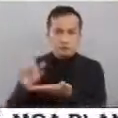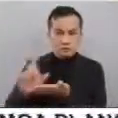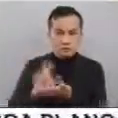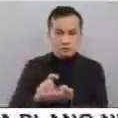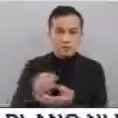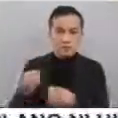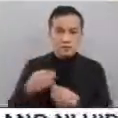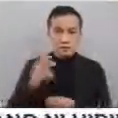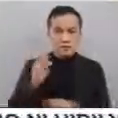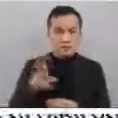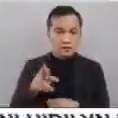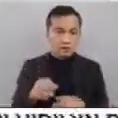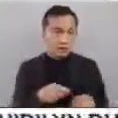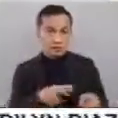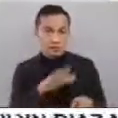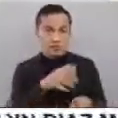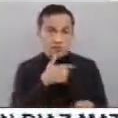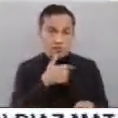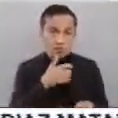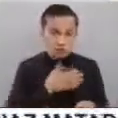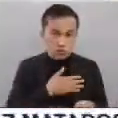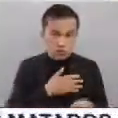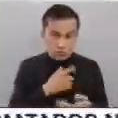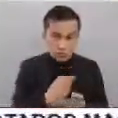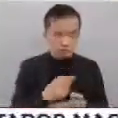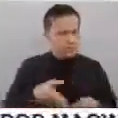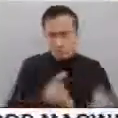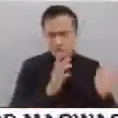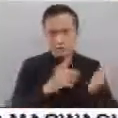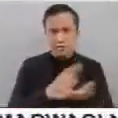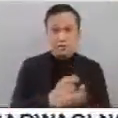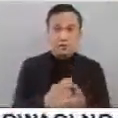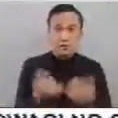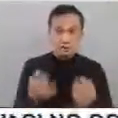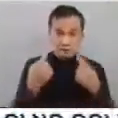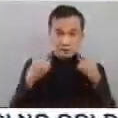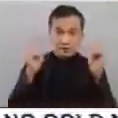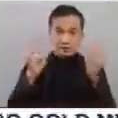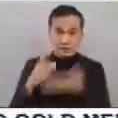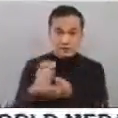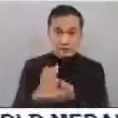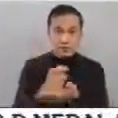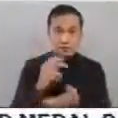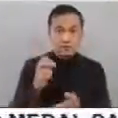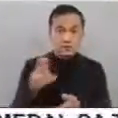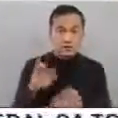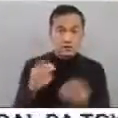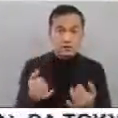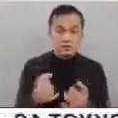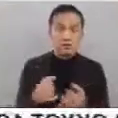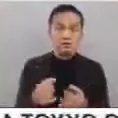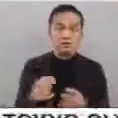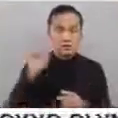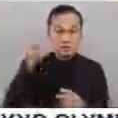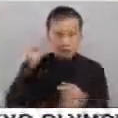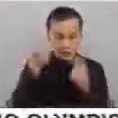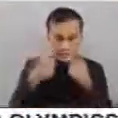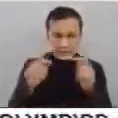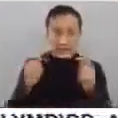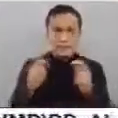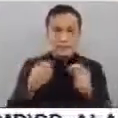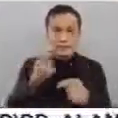City. Paliwanag ng Las Piñas LGU, posibleng maling balita ang dahilan ng pagdagsa ng mga tao.